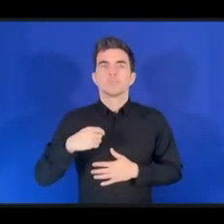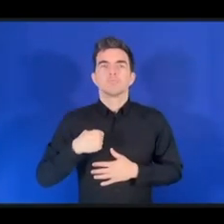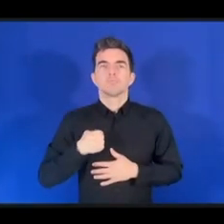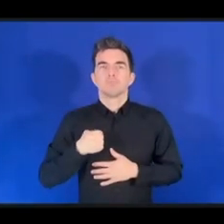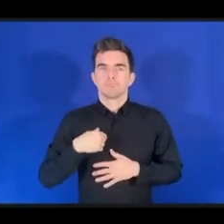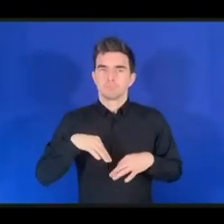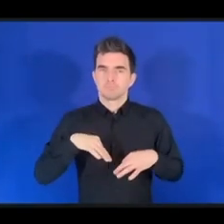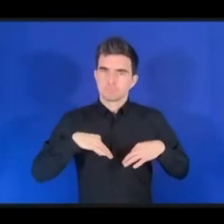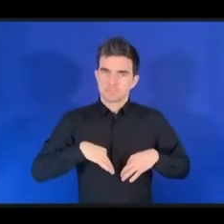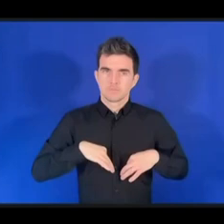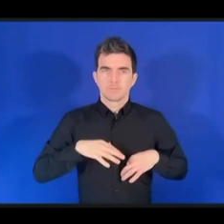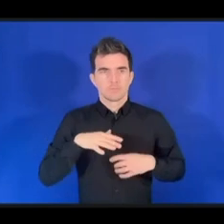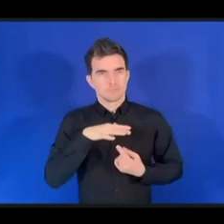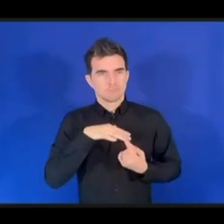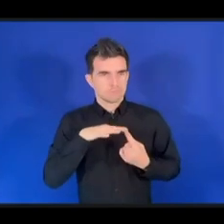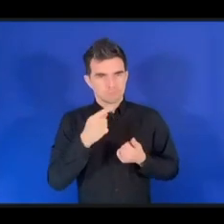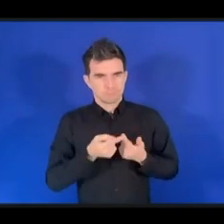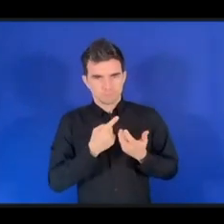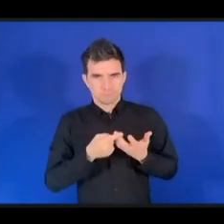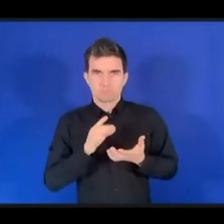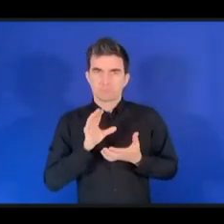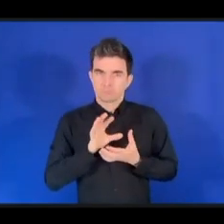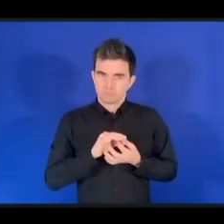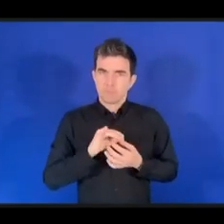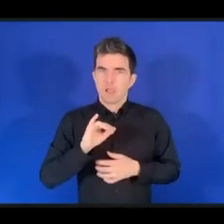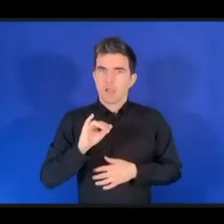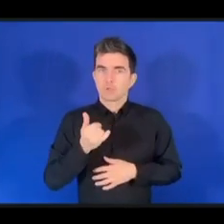الانترنت الذي استمر خمسه